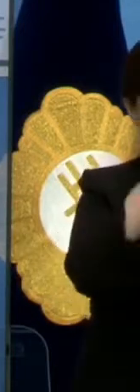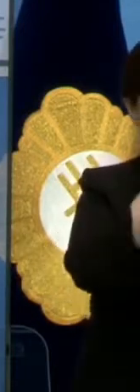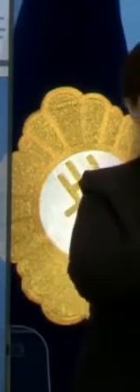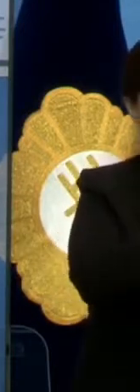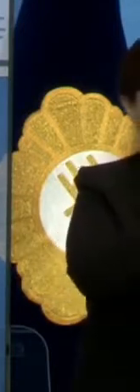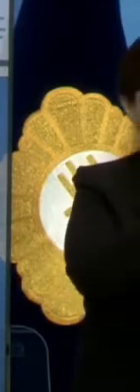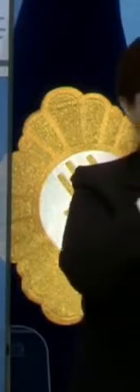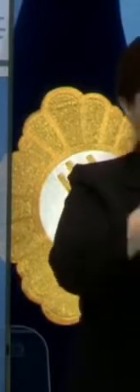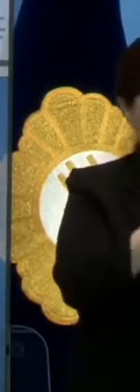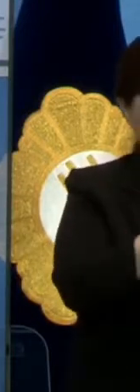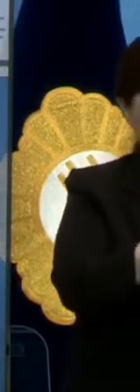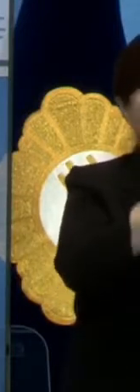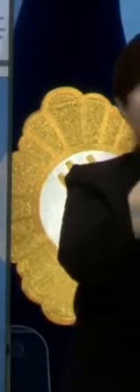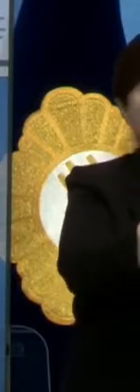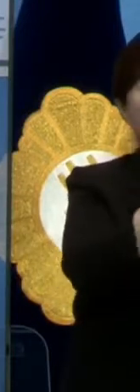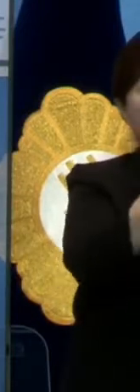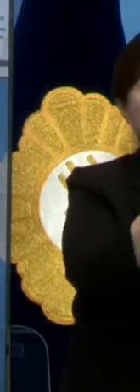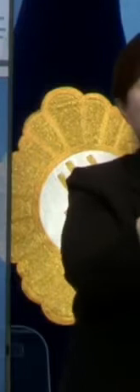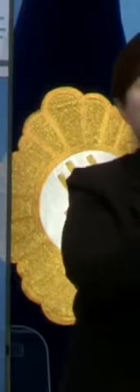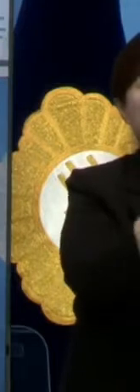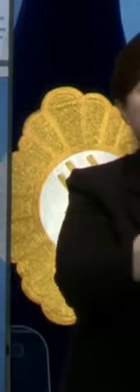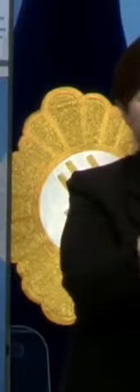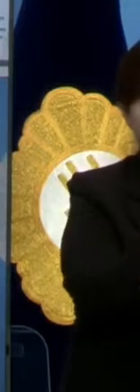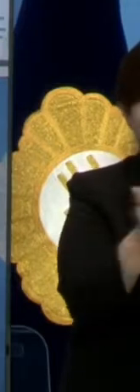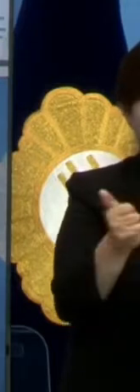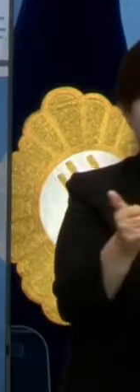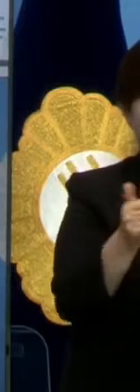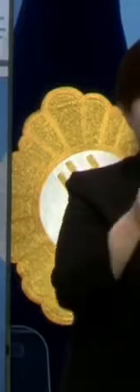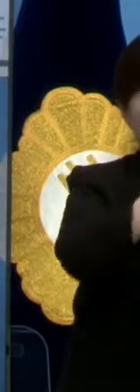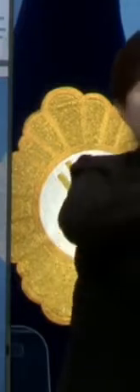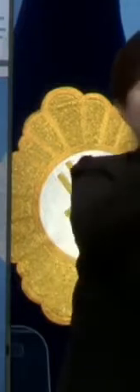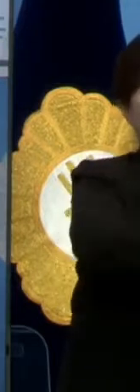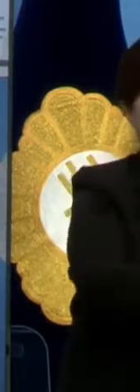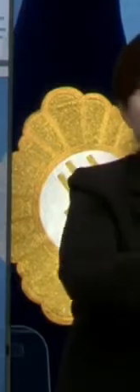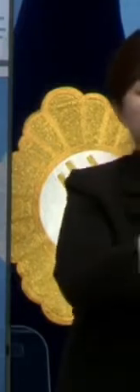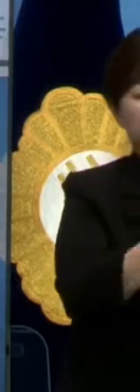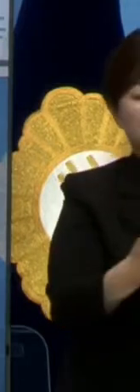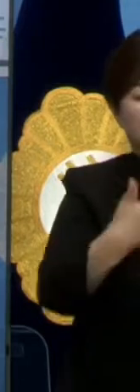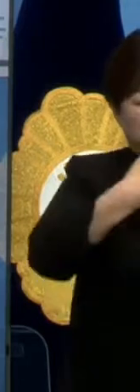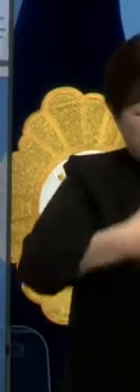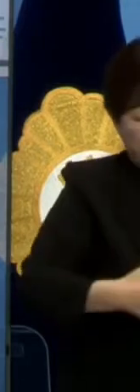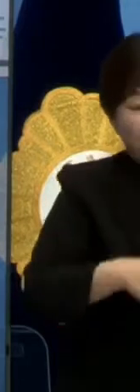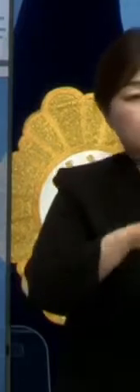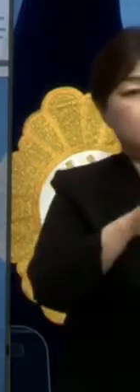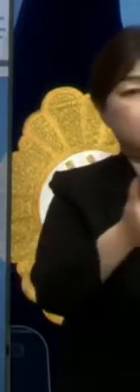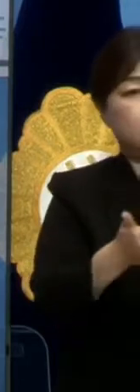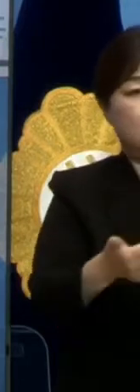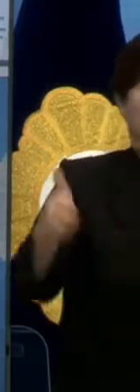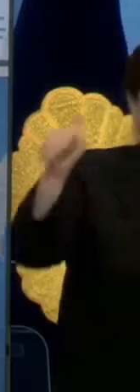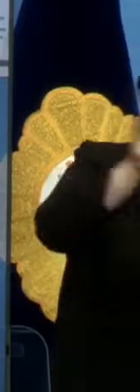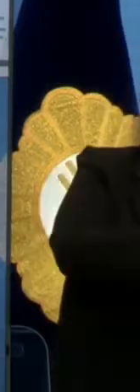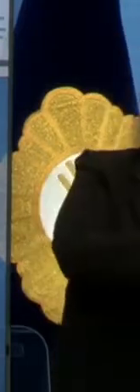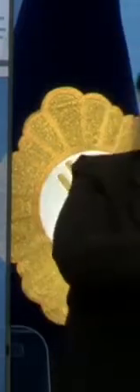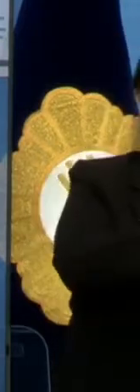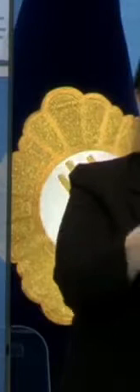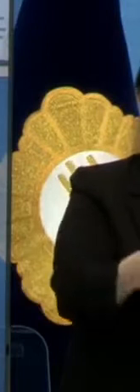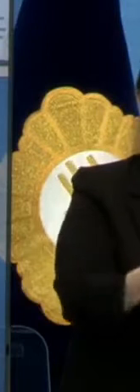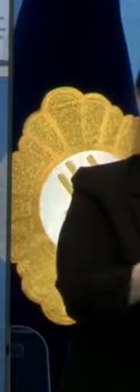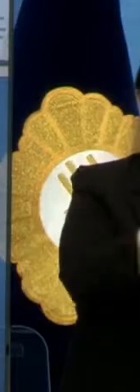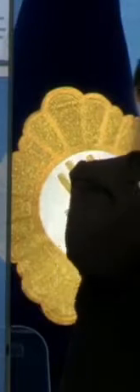적어도 56명의 노동자가 떨어져 죽고 끼어 죽고 깔려 죽고